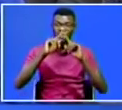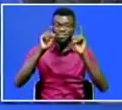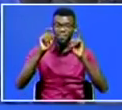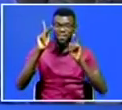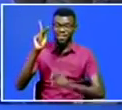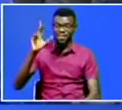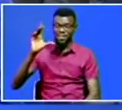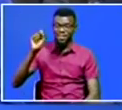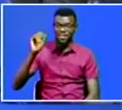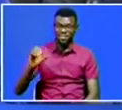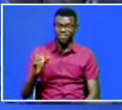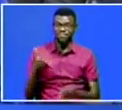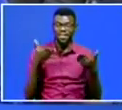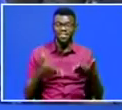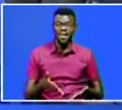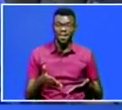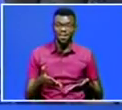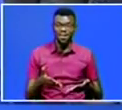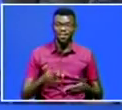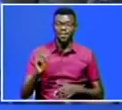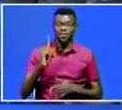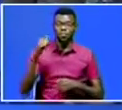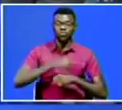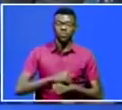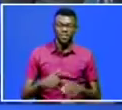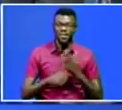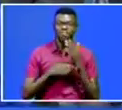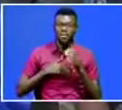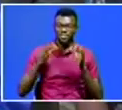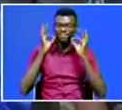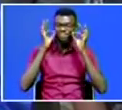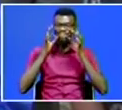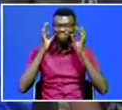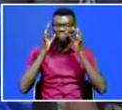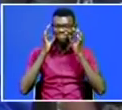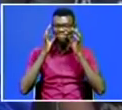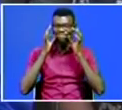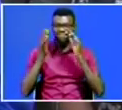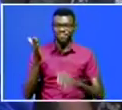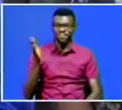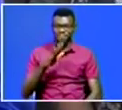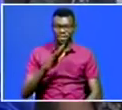KCSE. Nami nikitoka hapa katika chuo cha Nairobi, langu jina ni Freedom Waka, na kuregesha studioni.